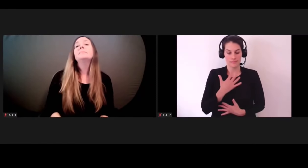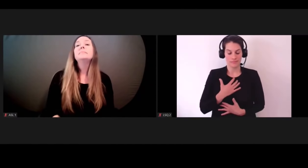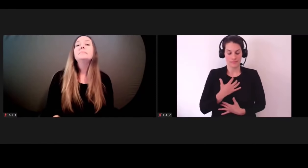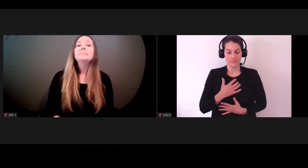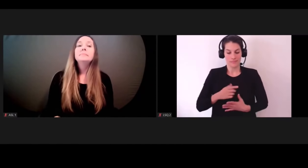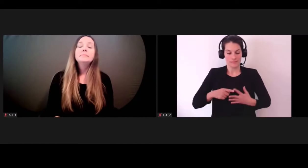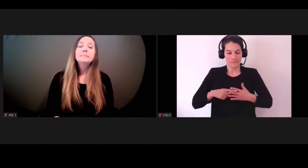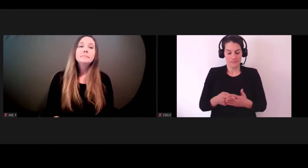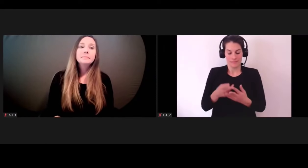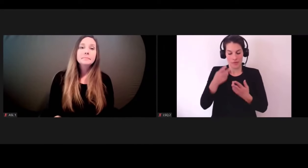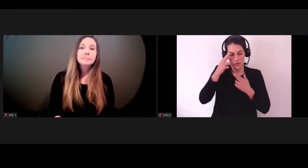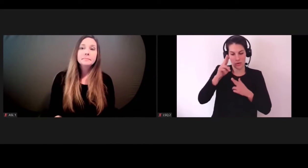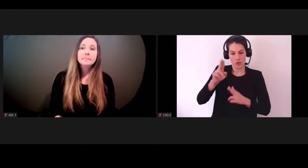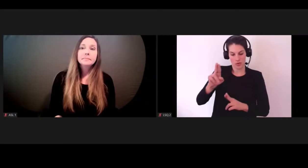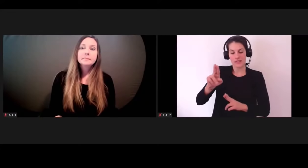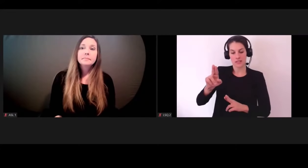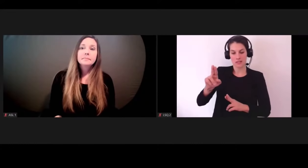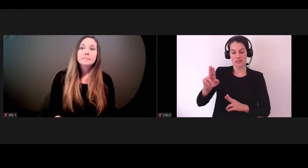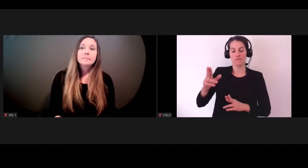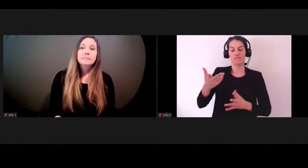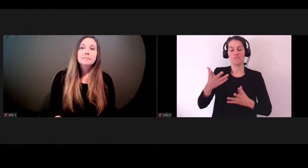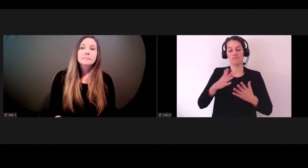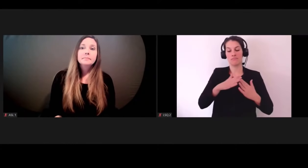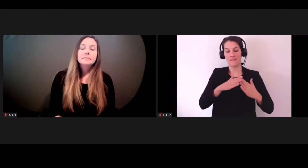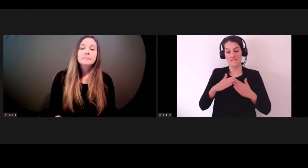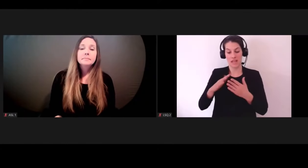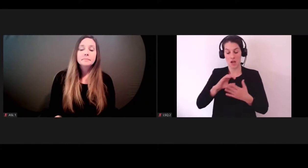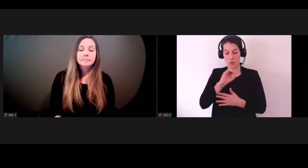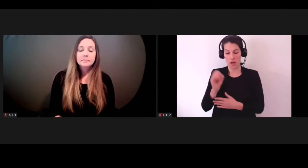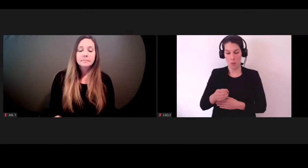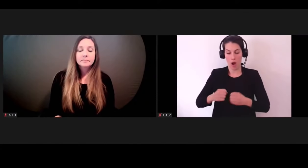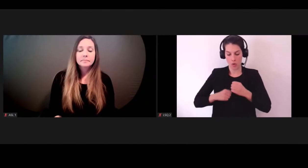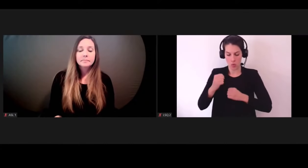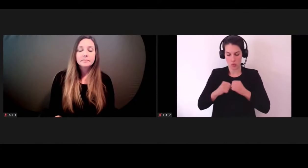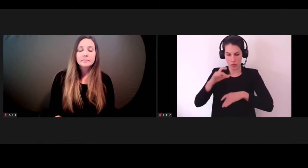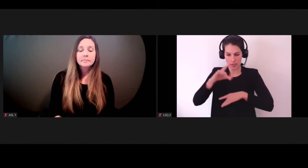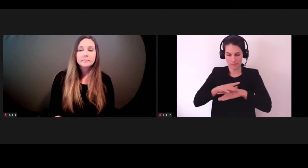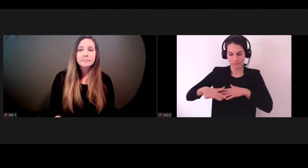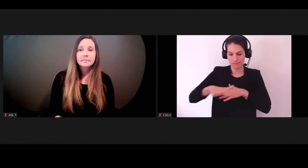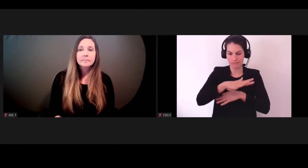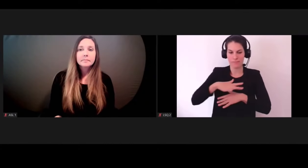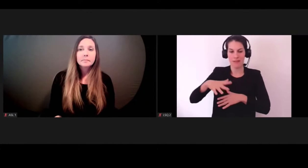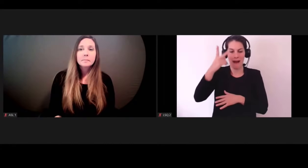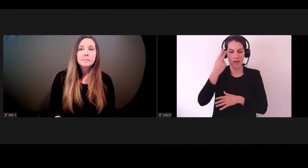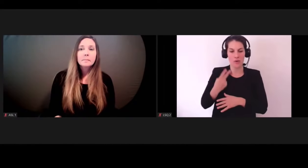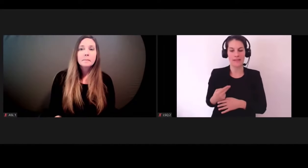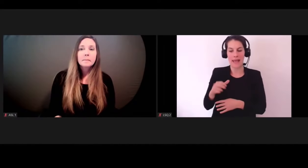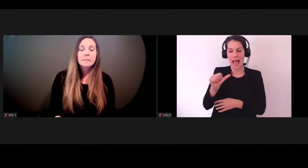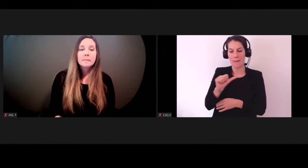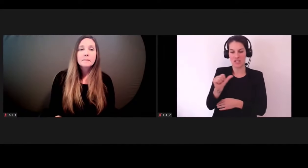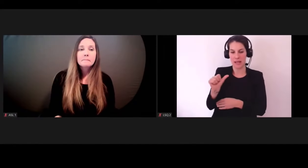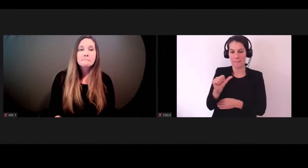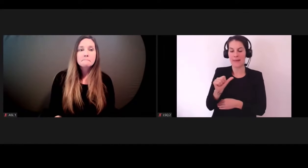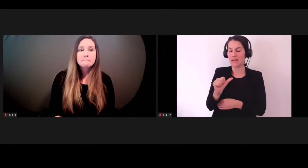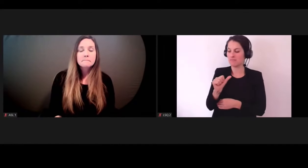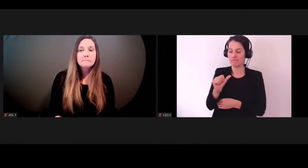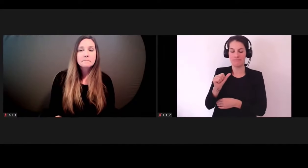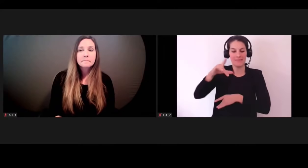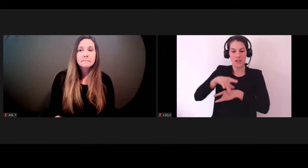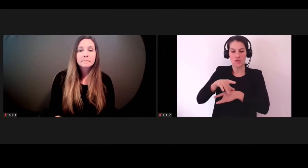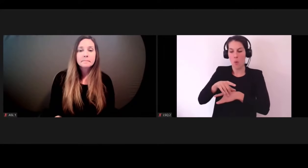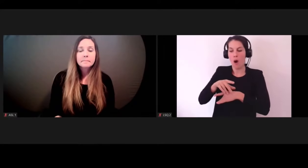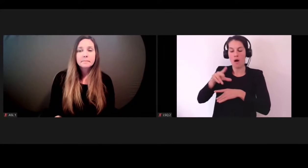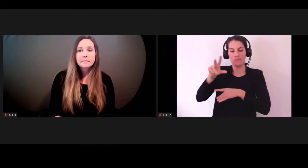reconnaissance du fait qu'Ottawa fut construite sur un territoire algonquin Anishinaabe qui a été non cédé. Les peuples de